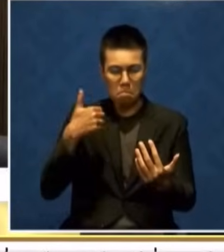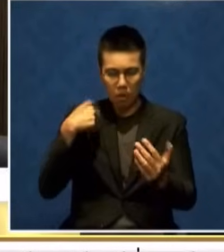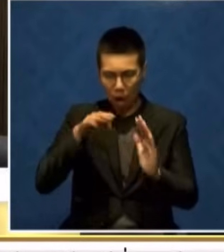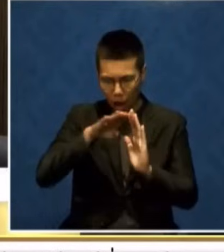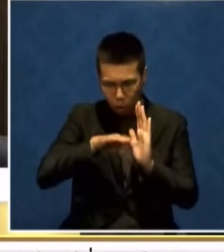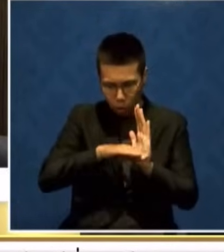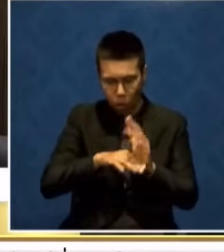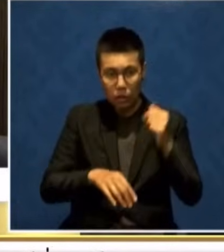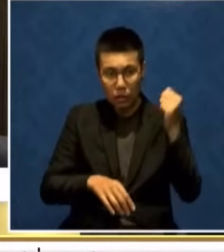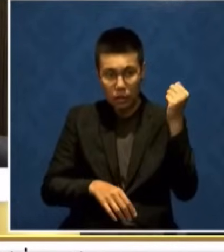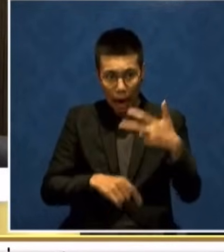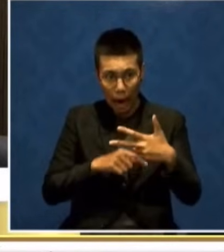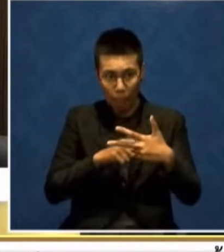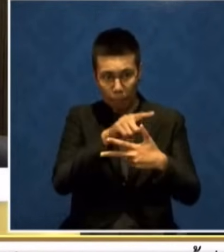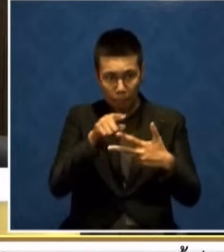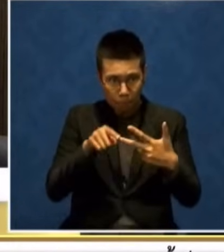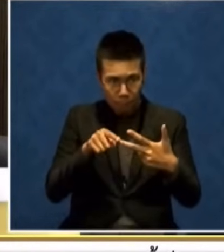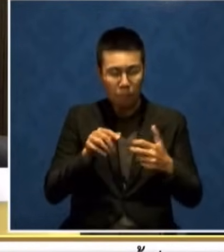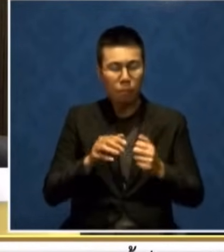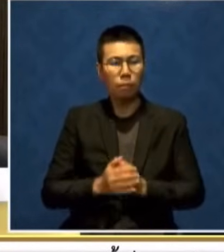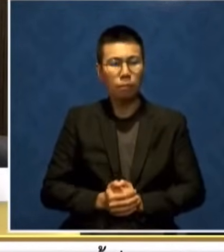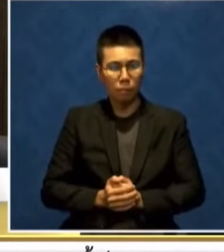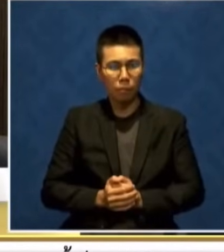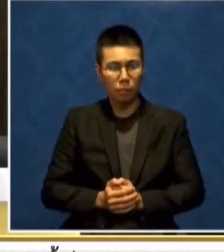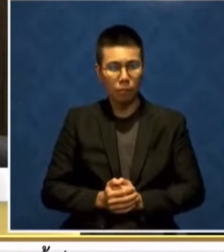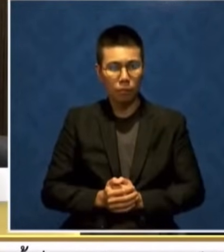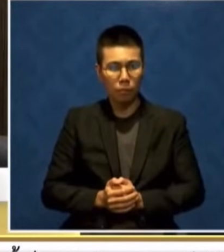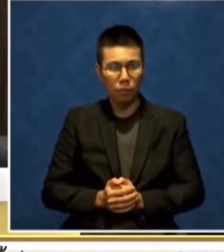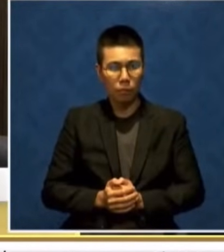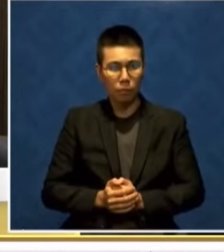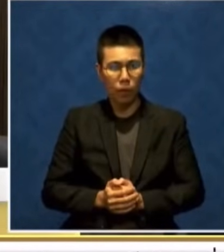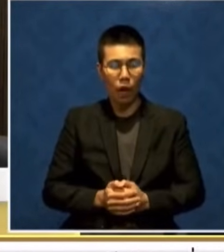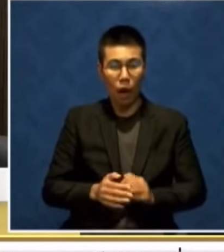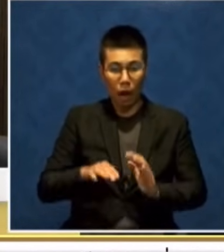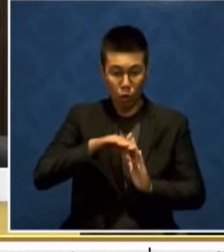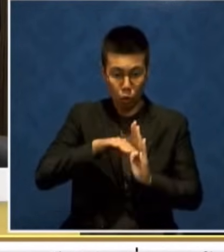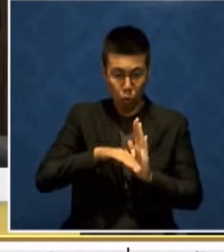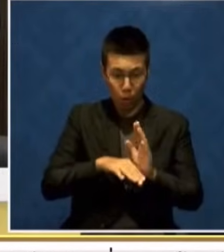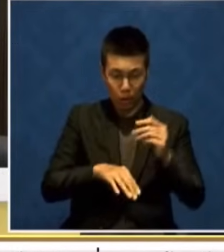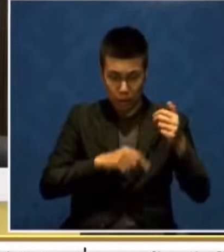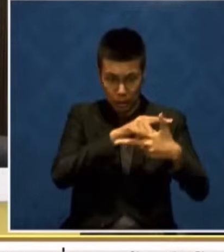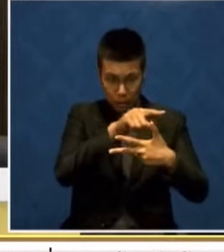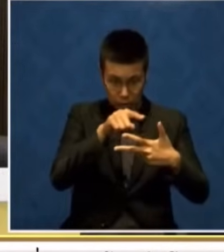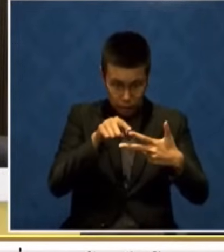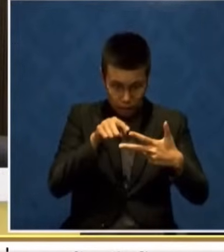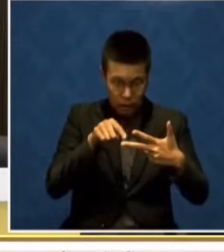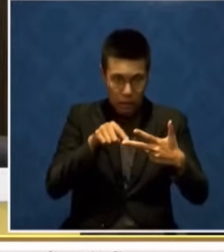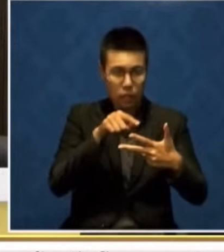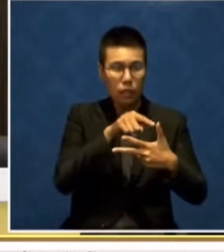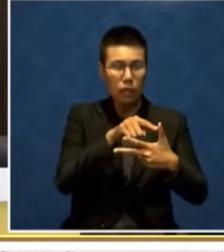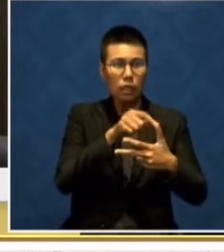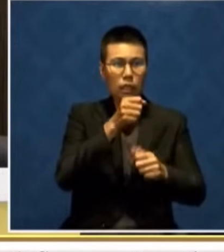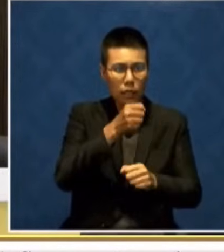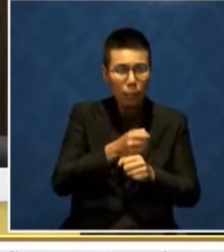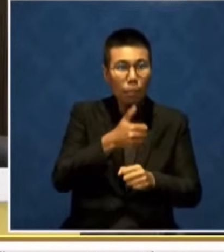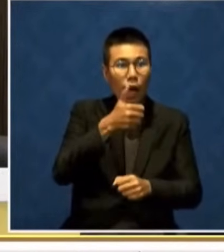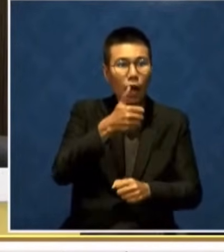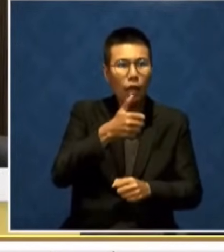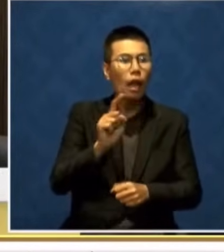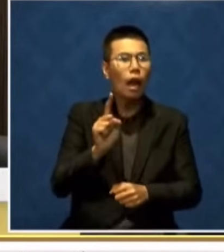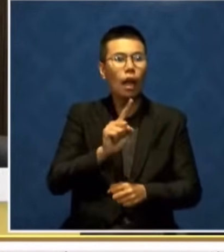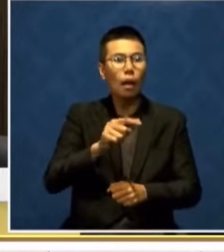ซึ่งผมต้องขอย้ำว่าทั้งสามขั้นตอนนี้สามารถทำได้โดยอาศัย